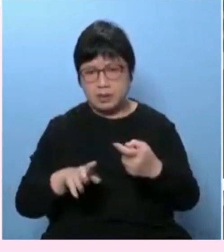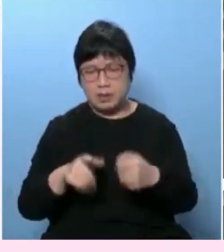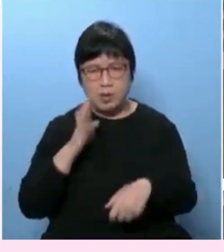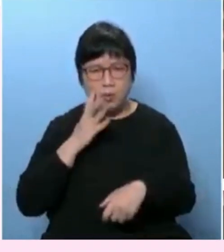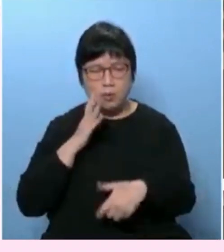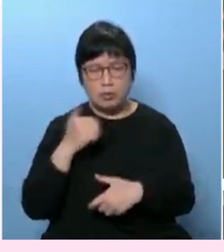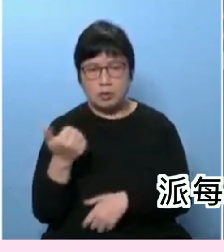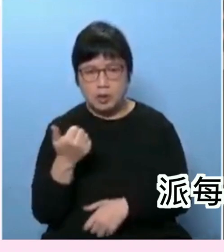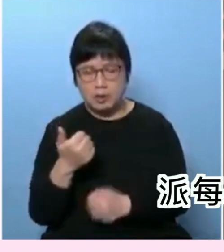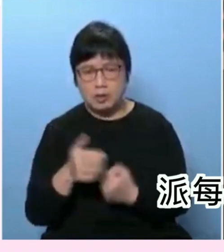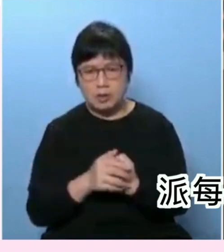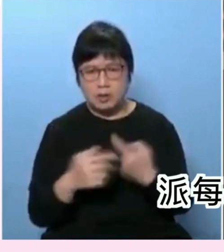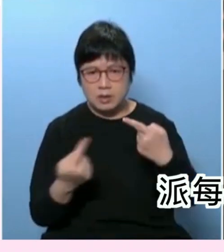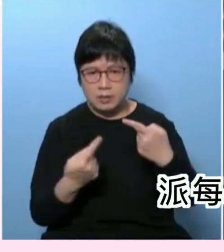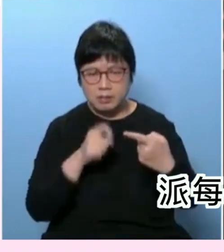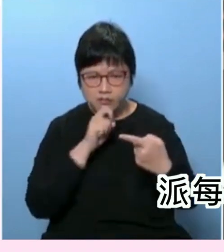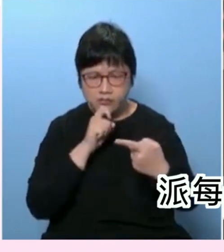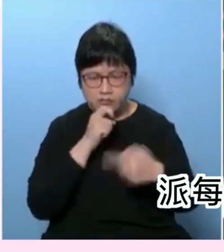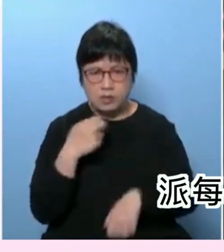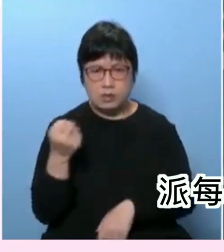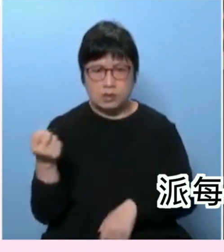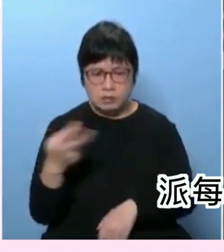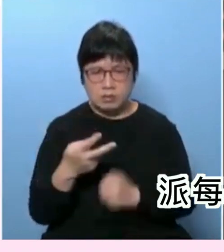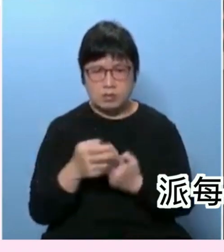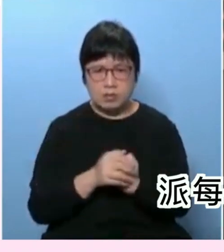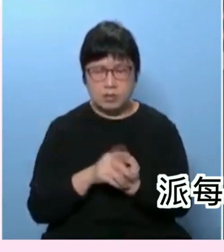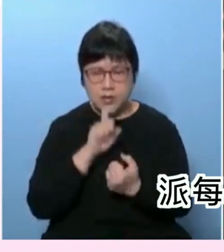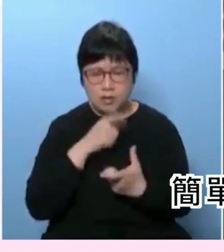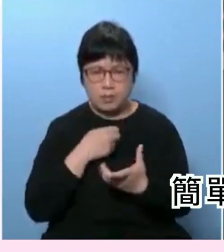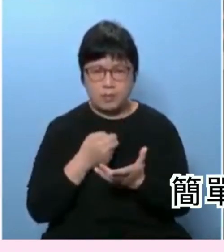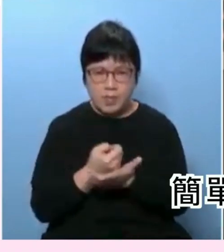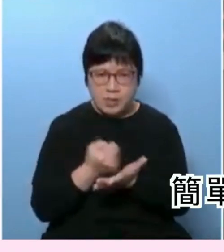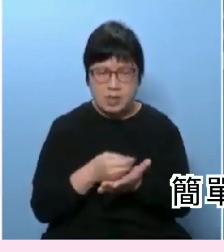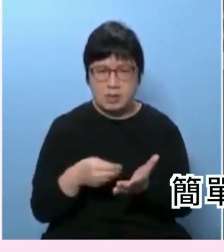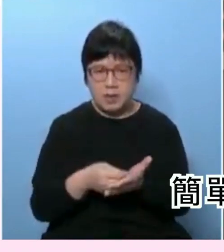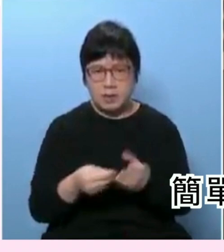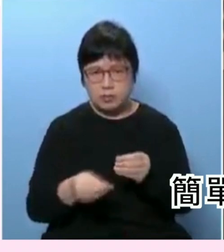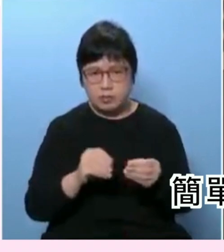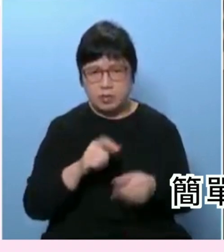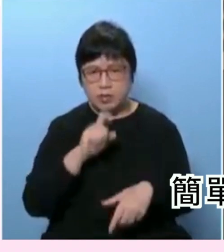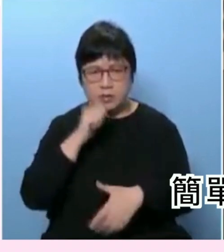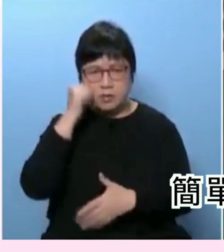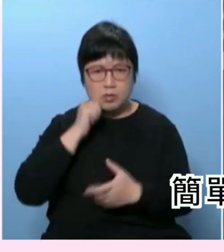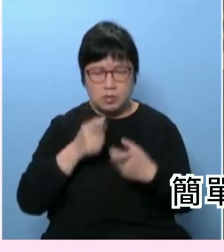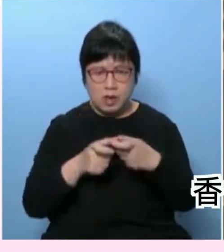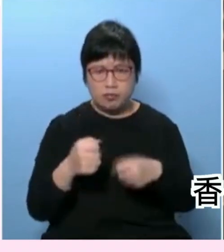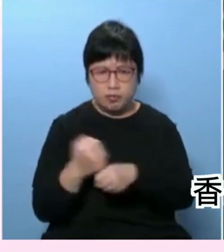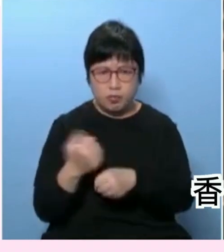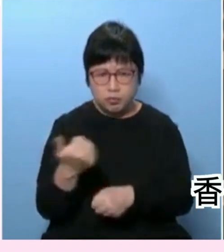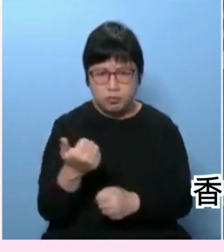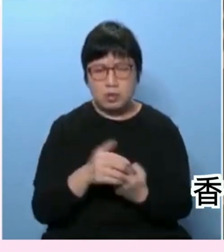區都可以咧，寄10000元，又之後又有另外有優惠券啦。如果方法都可以用啲長者卡都可以做得到嘅時